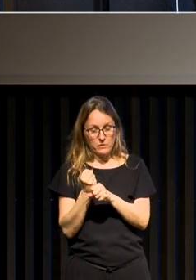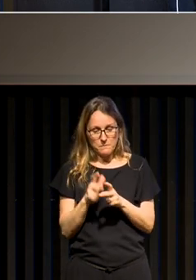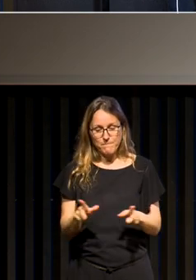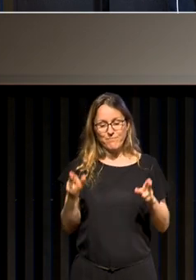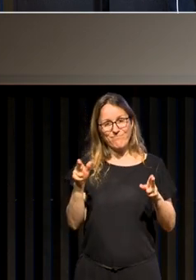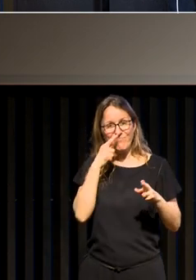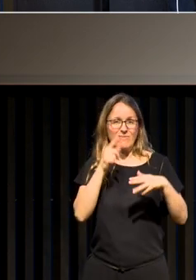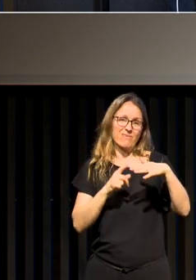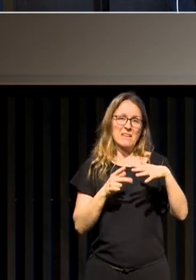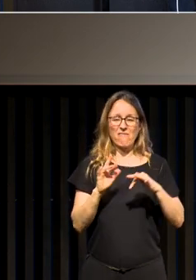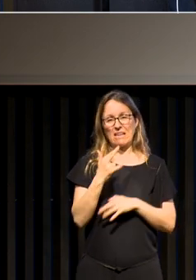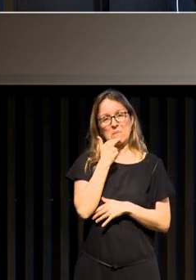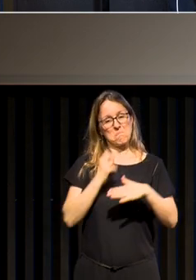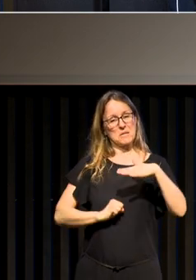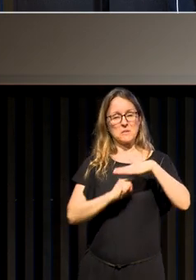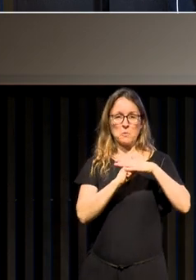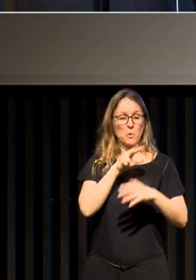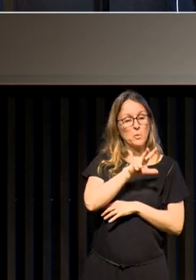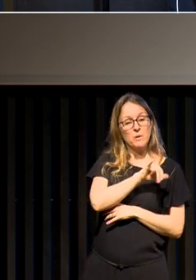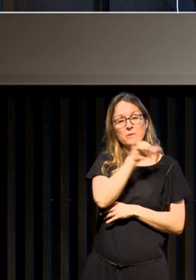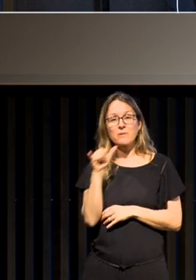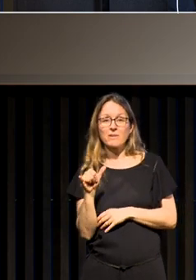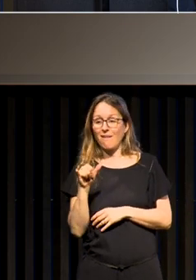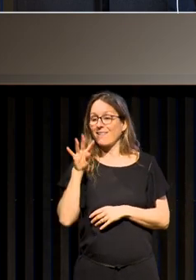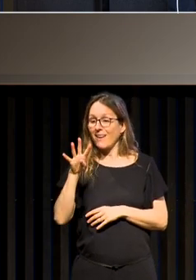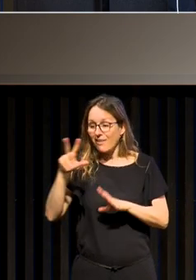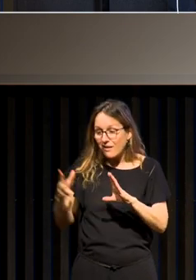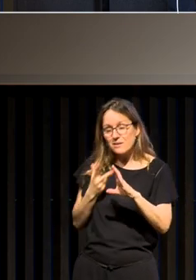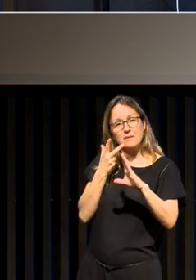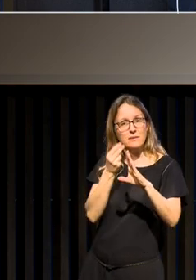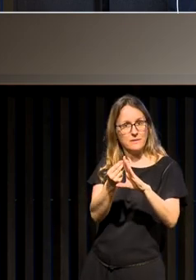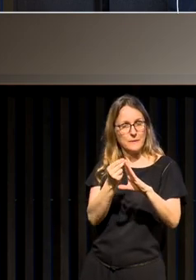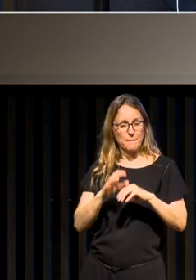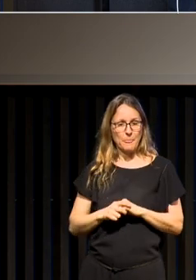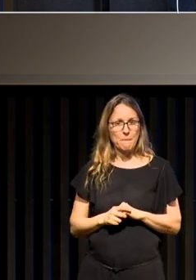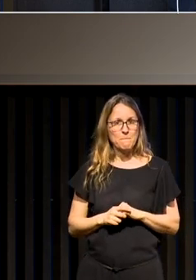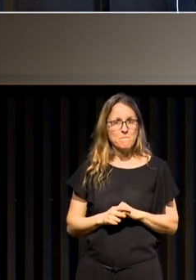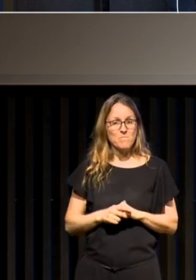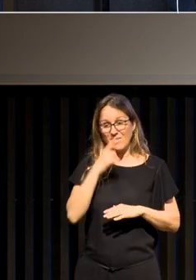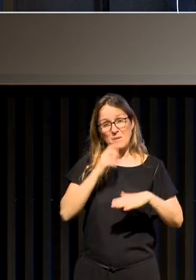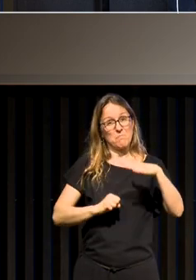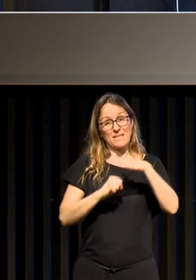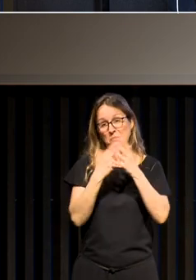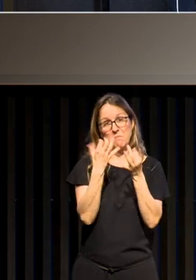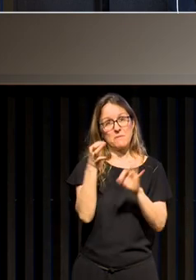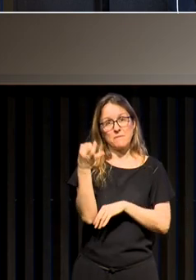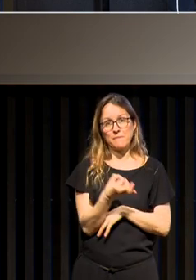maximum d'efficacité est atteint entre 3 et 4 inséminations et il ne dépasse pas